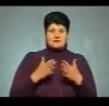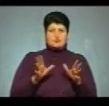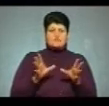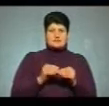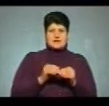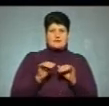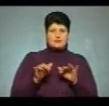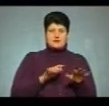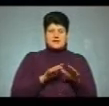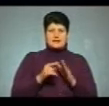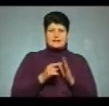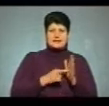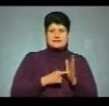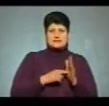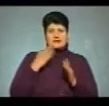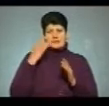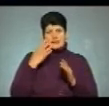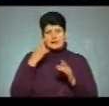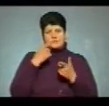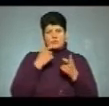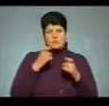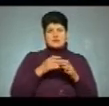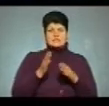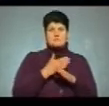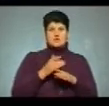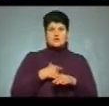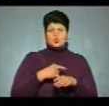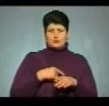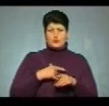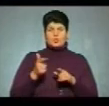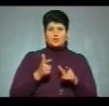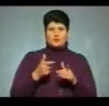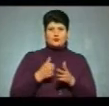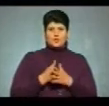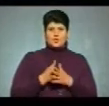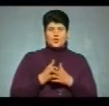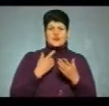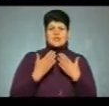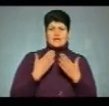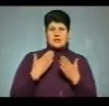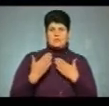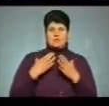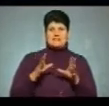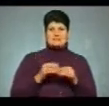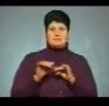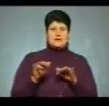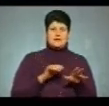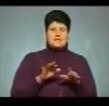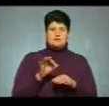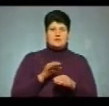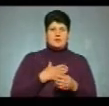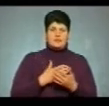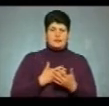взаємодії, діляться ідеями, діляться інформацією між собою, готові до конструктивного діалогу та спільних дій,